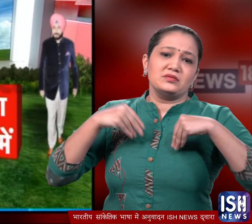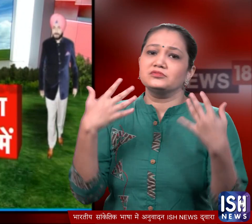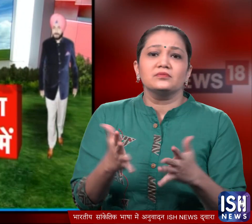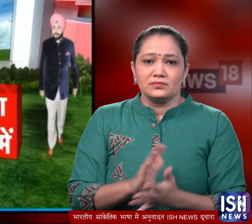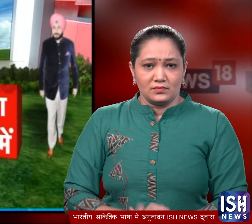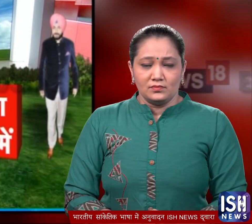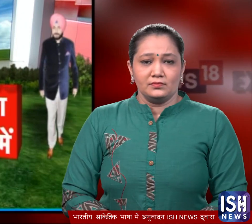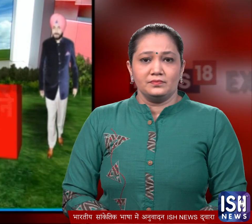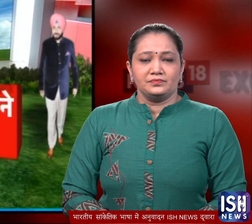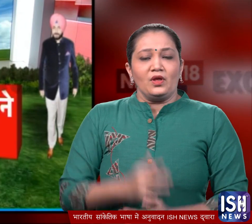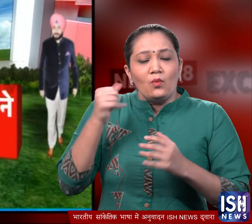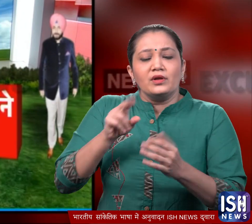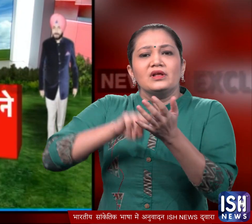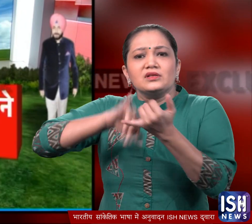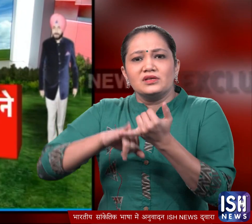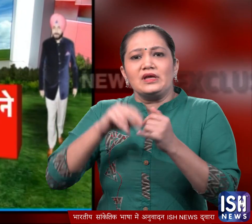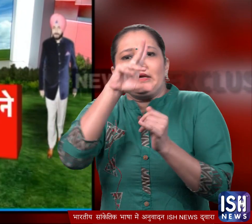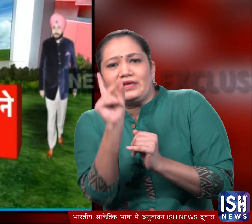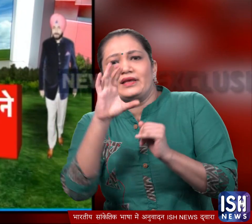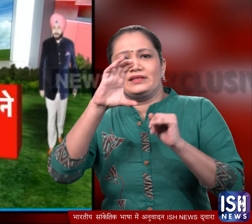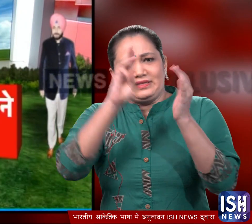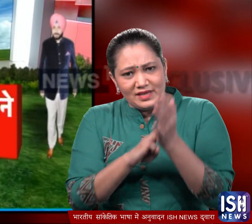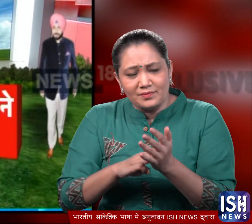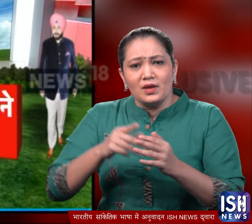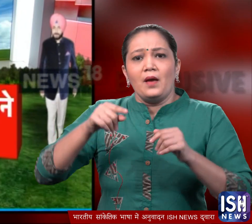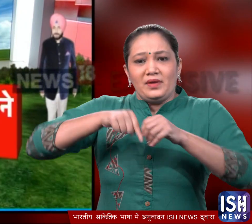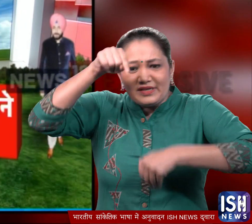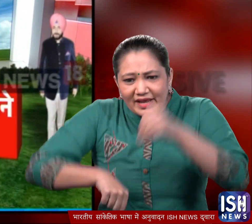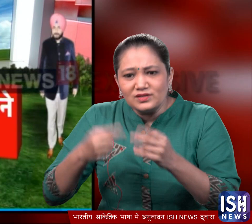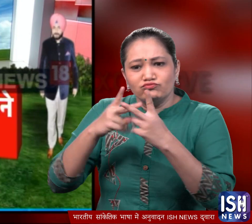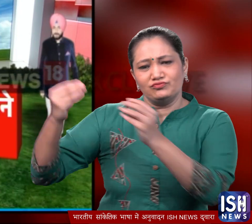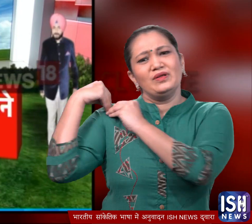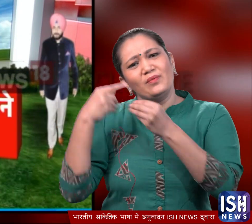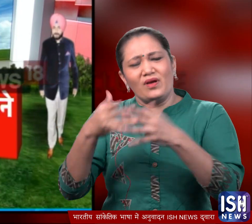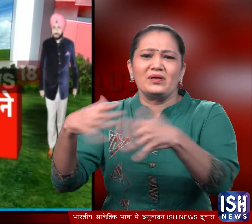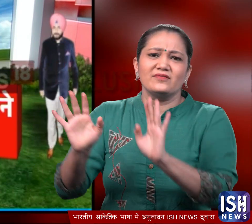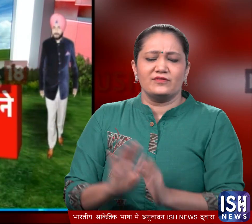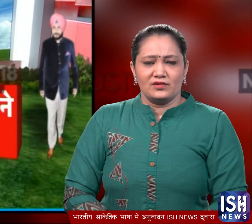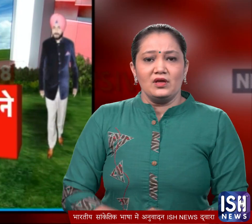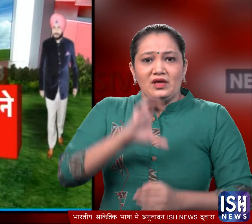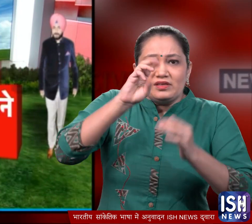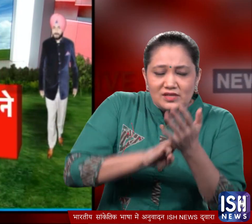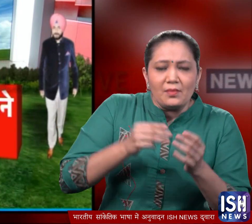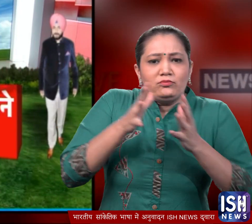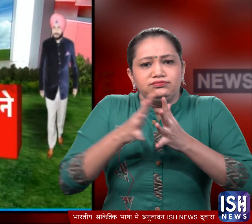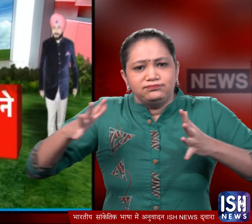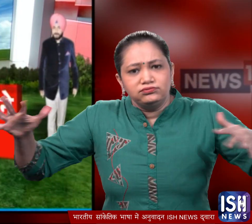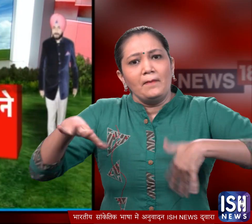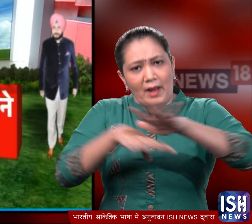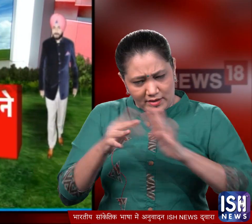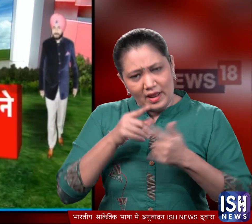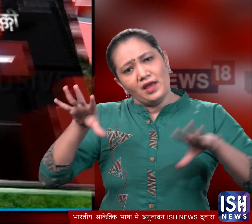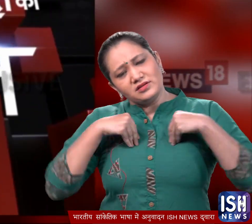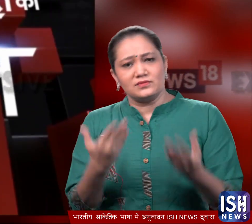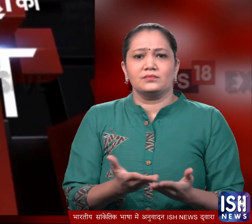पक्ष में नहीं है। वो चाहता है कि सिद्धू को उप मुख्यमंत्री और कैंपेन कमेटी का अध्यक्ष बनाया जाए। इसके लिए सीएम मंत्रिमंडल विस्तार करने को